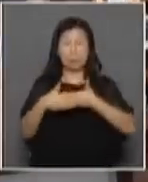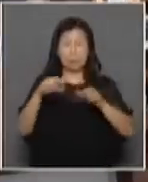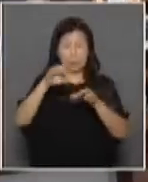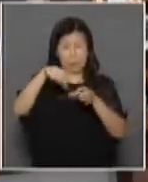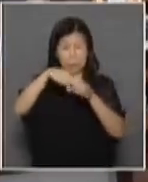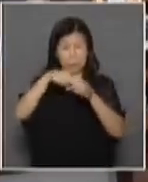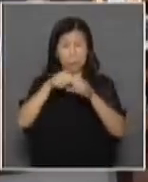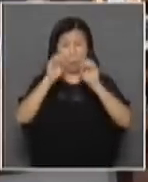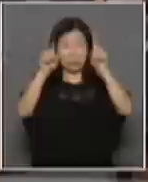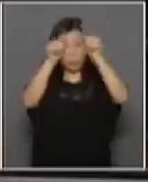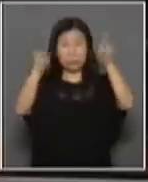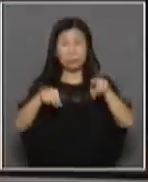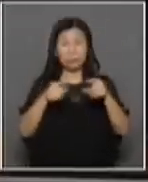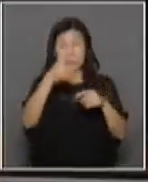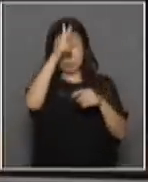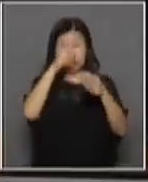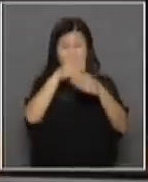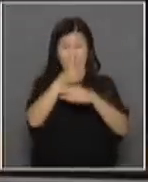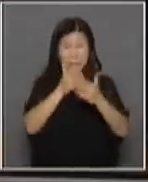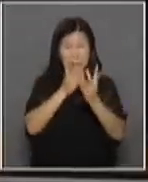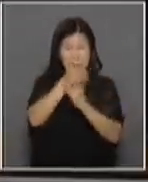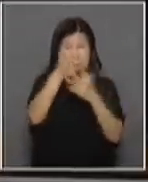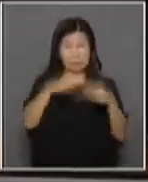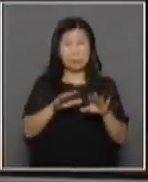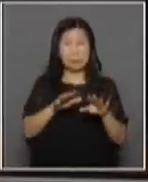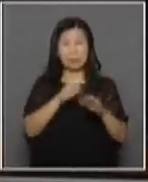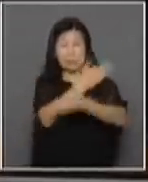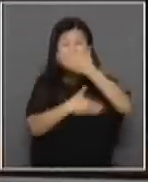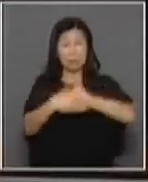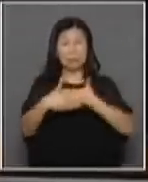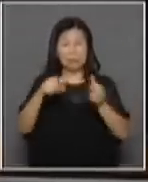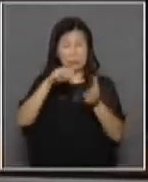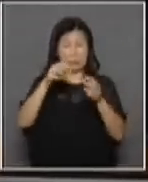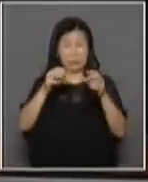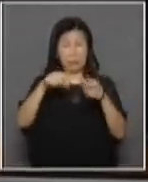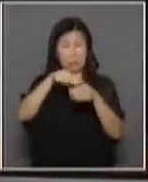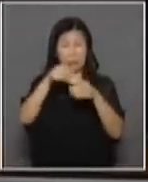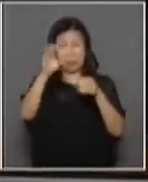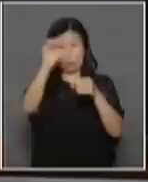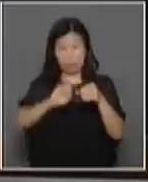咧，喺政府介入后咧，残疾嘅贫穷率仍然高达